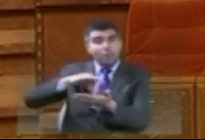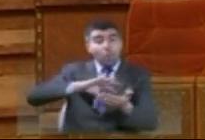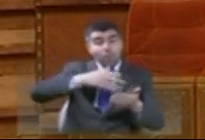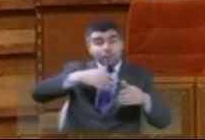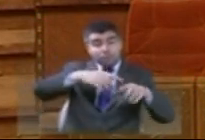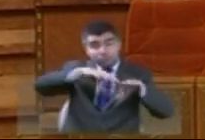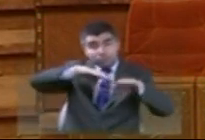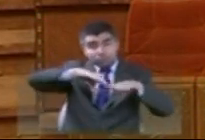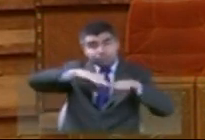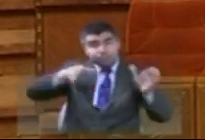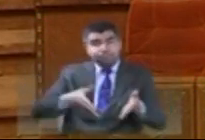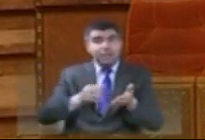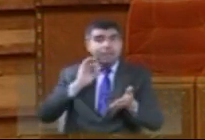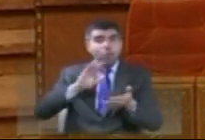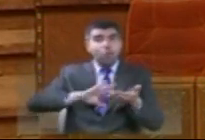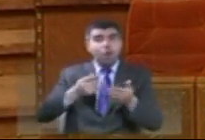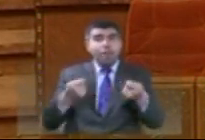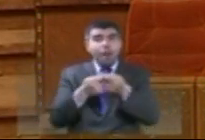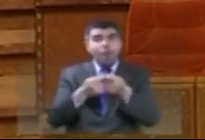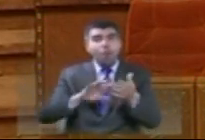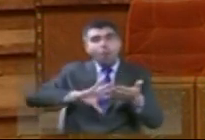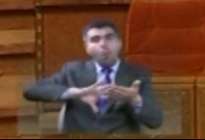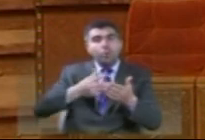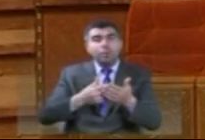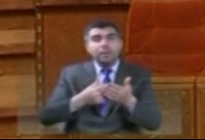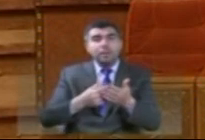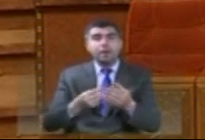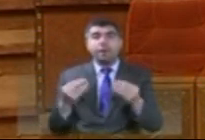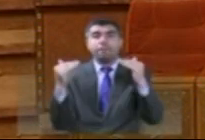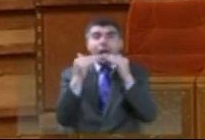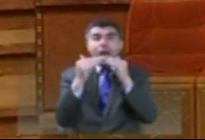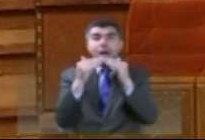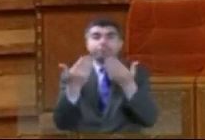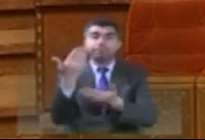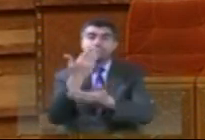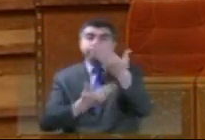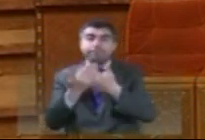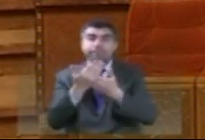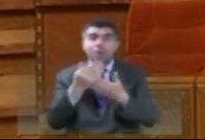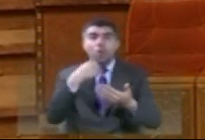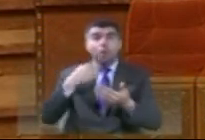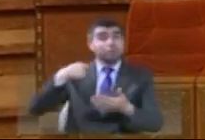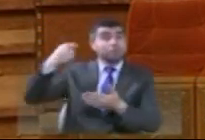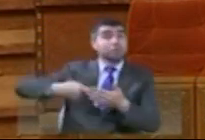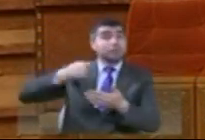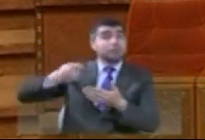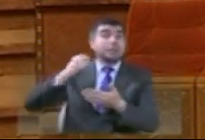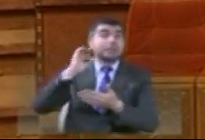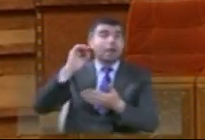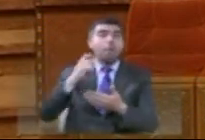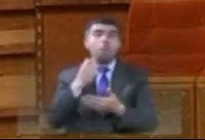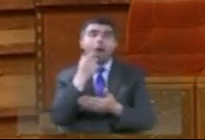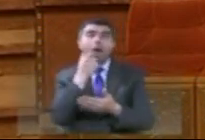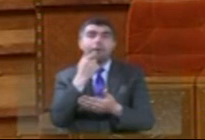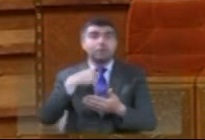البحري وتم جرده والتواصل مع السلطات. المساله الثالثه تسويه الوضعيه ديال واحد عدد الناس اللي ما كانوش كيأديو. المساله الرابعه